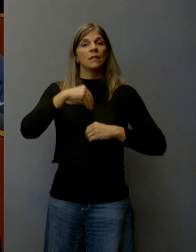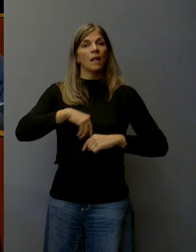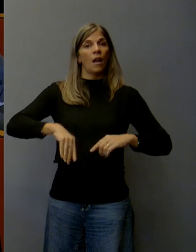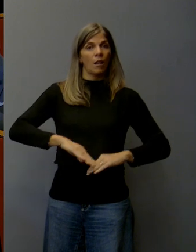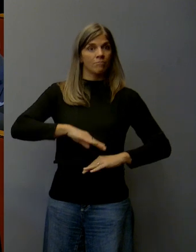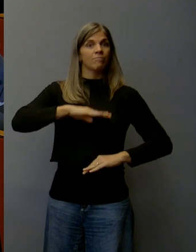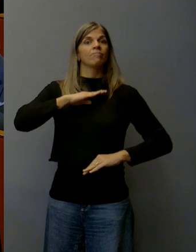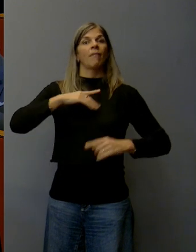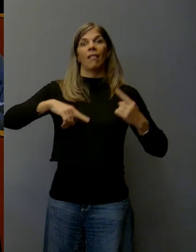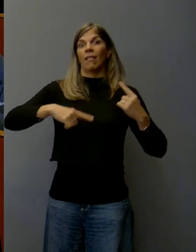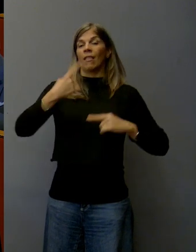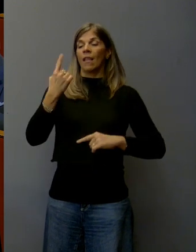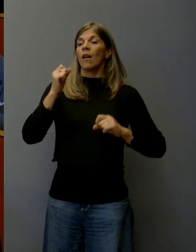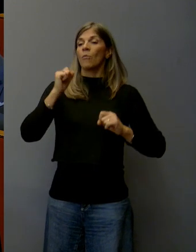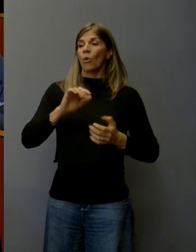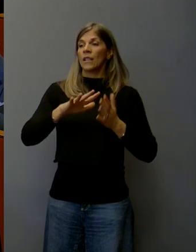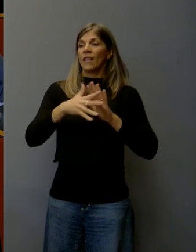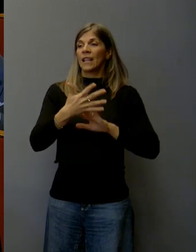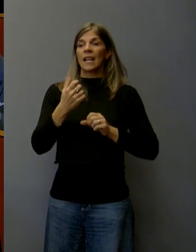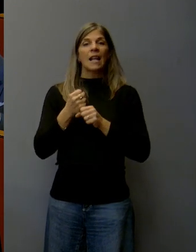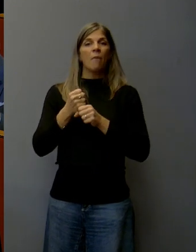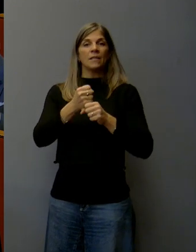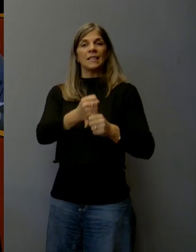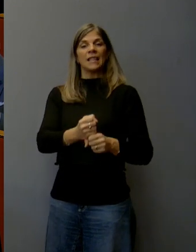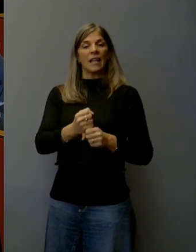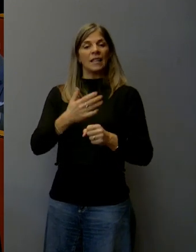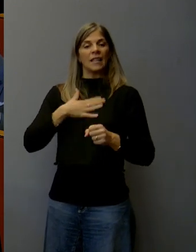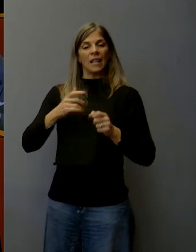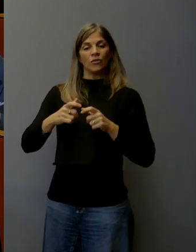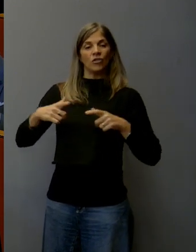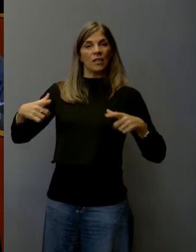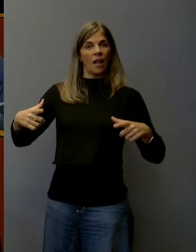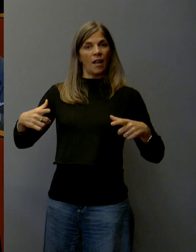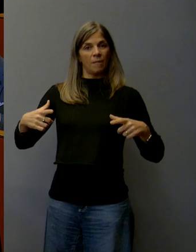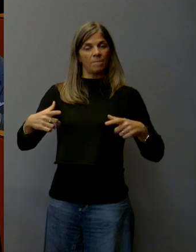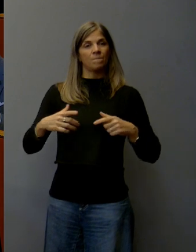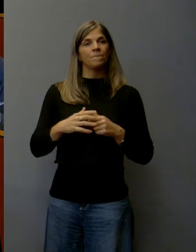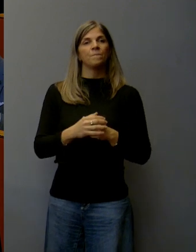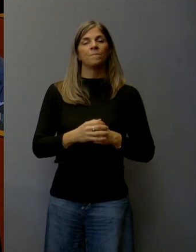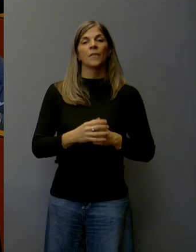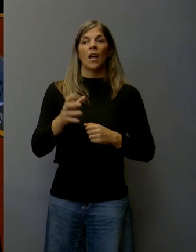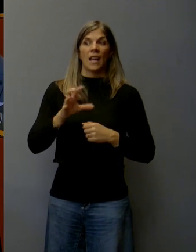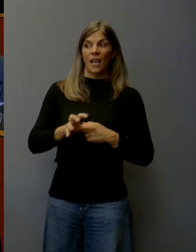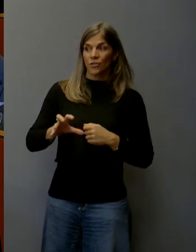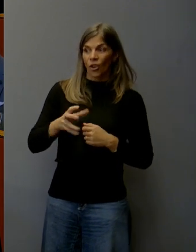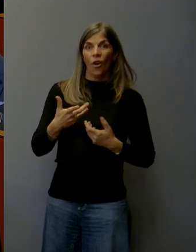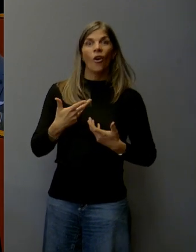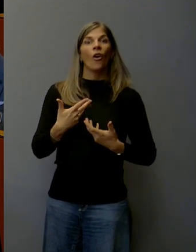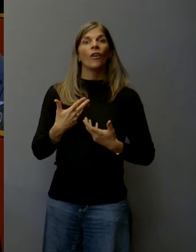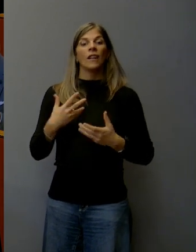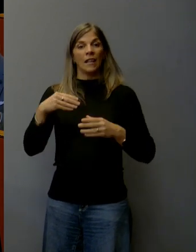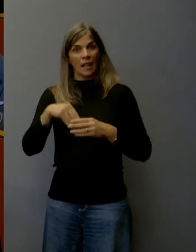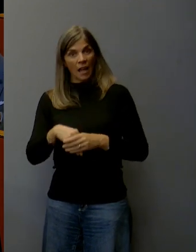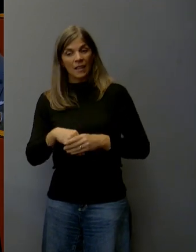in qualche maniera rappresentativo della propria città della propria comunità cittadina e regionale dentro e fuori